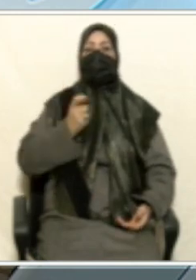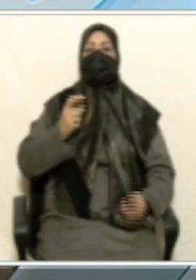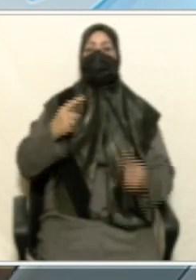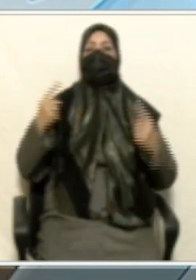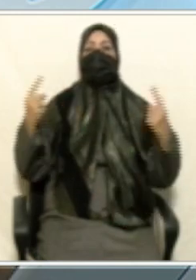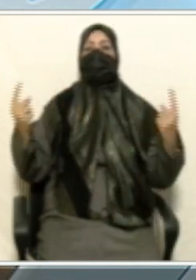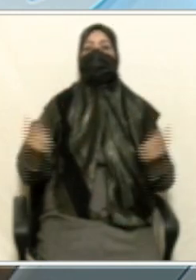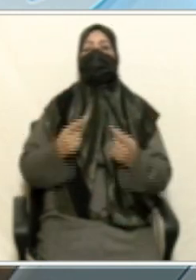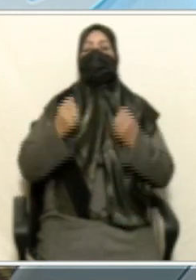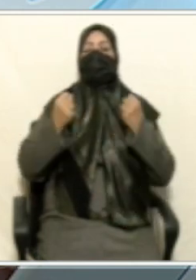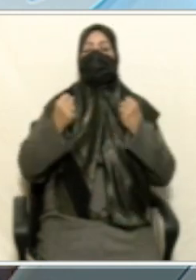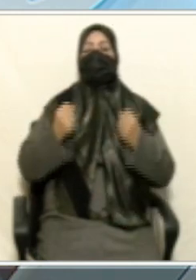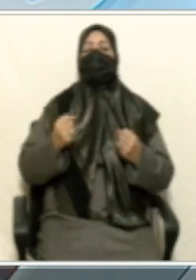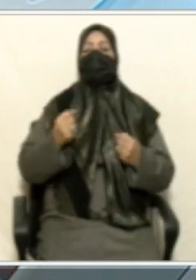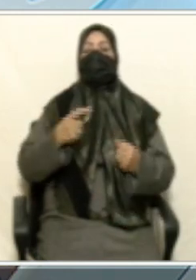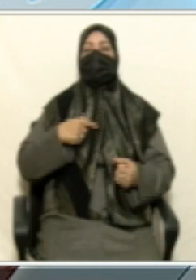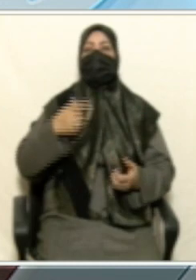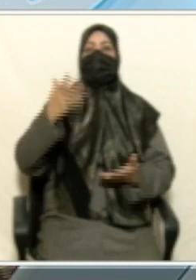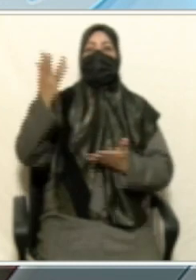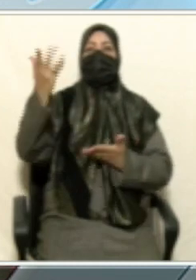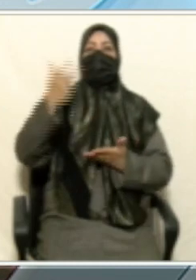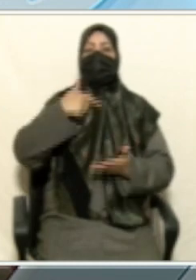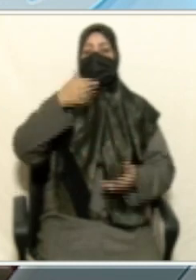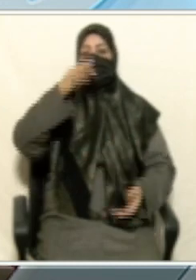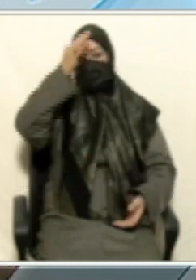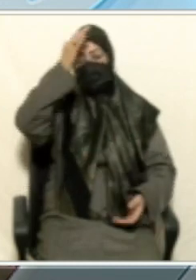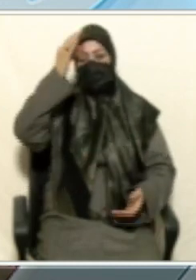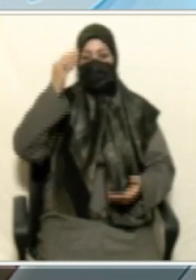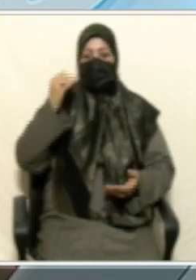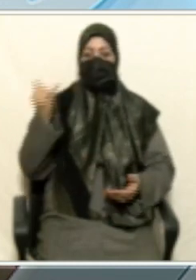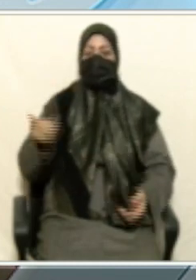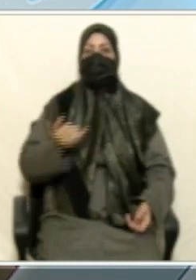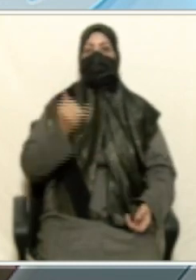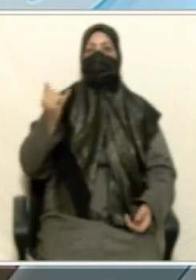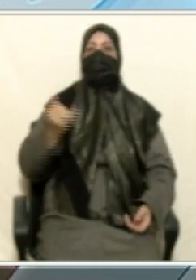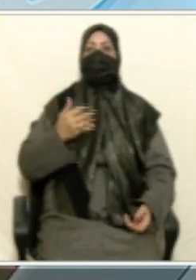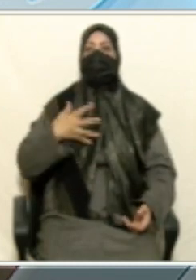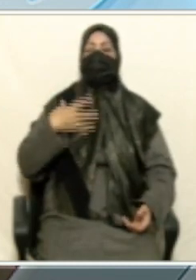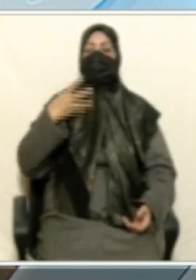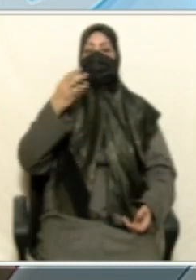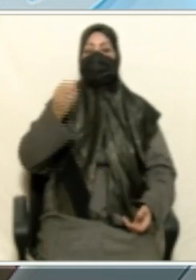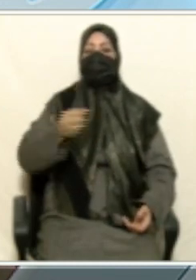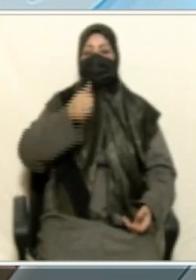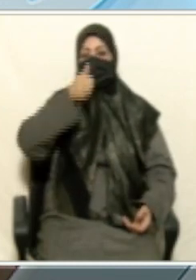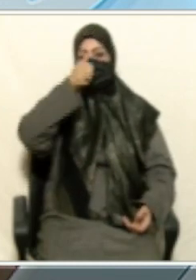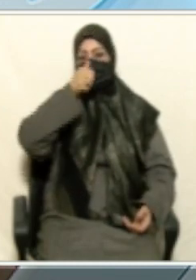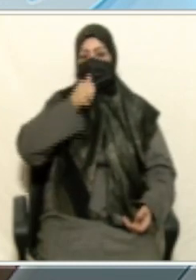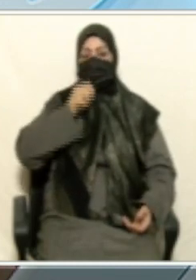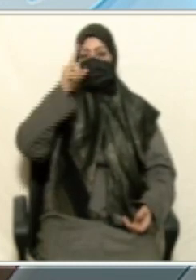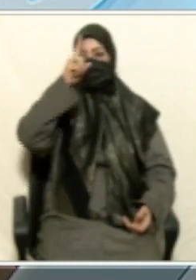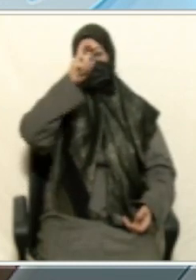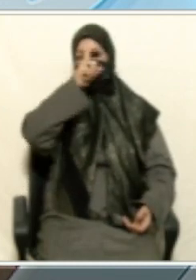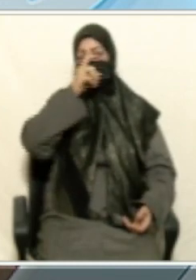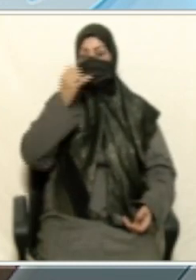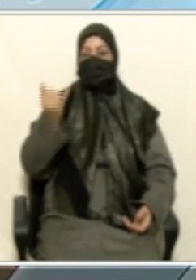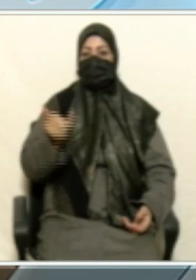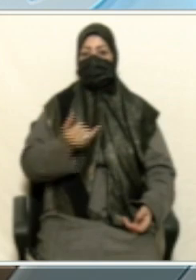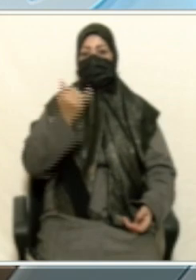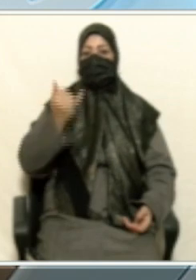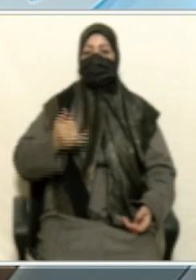إلا ما جعلته سهلا، وأنت تجعل الحزن إذا شئت سهلا. نبتدئ بسؤال الأخت